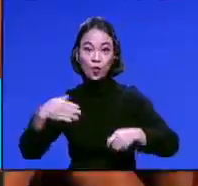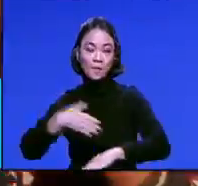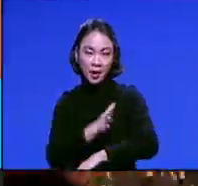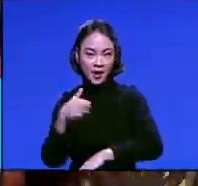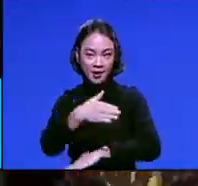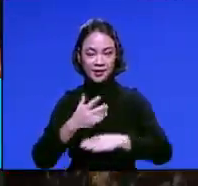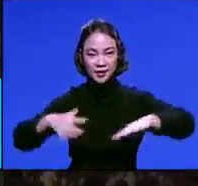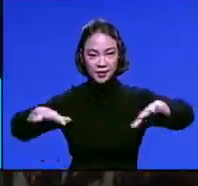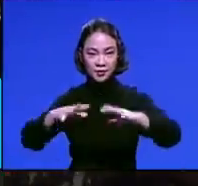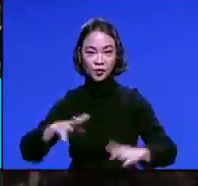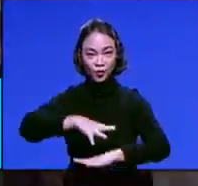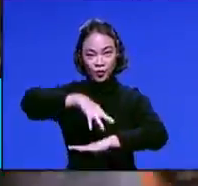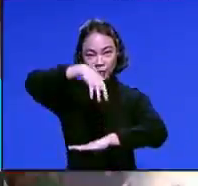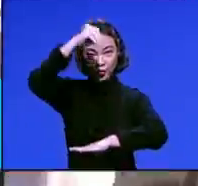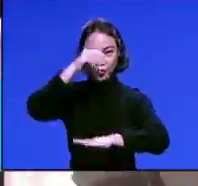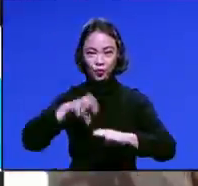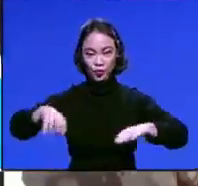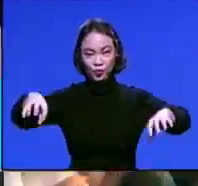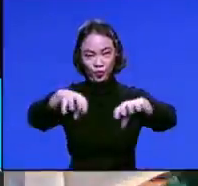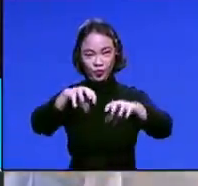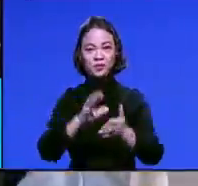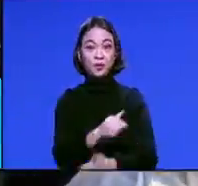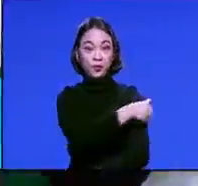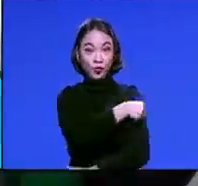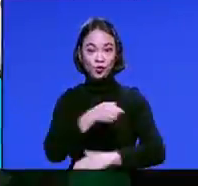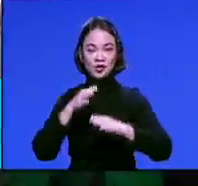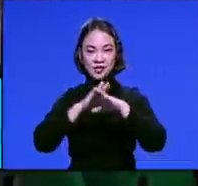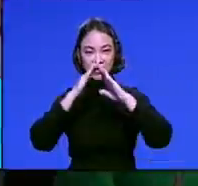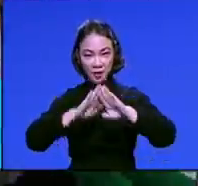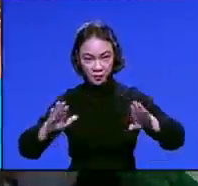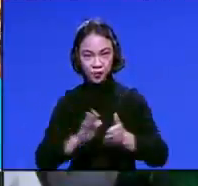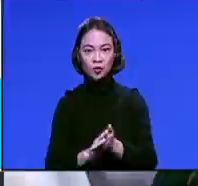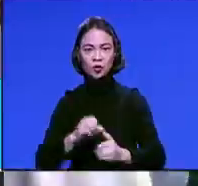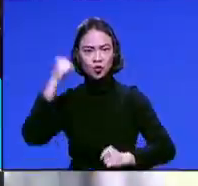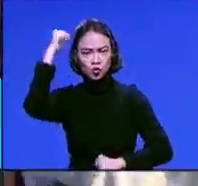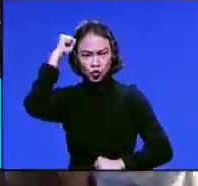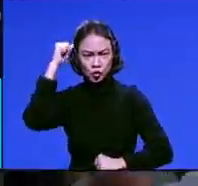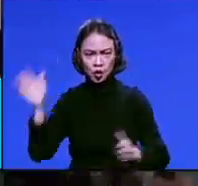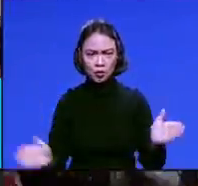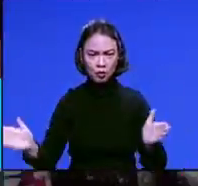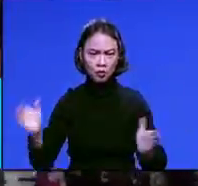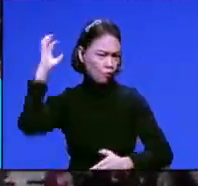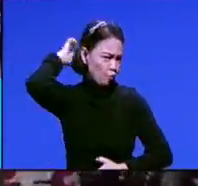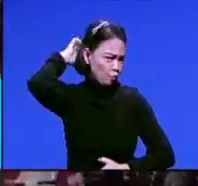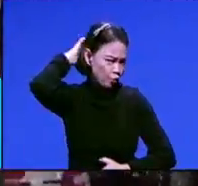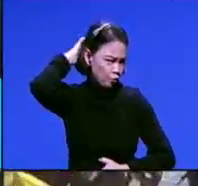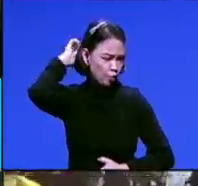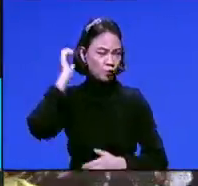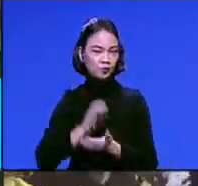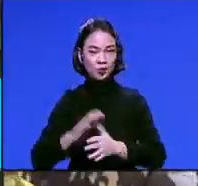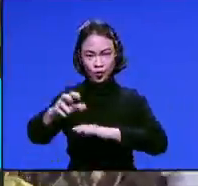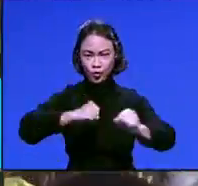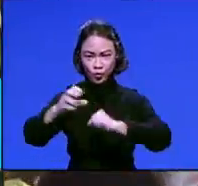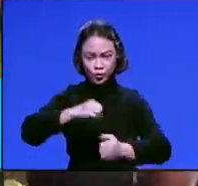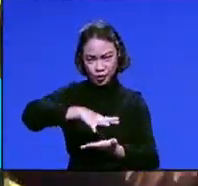tersusun menghias tumpeng. Petugas keamanan yang menjaga tumpeng sempat kesulitan menghalau para emak-emak. Rebutan